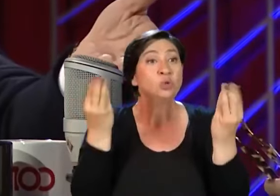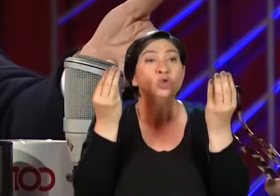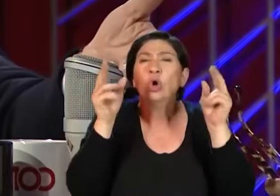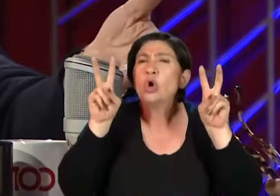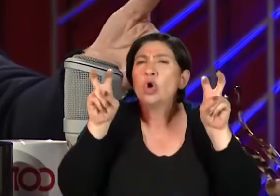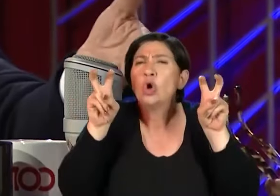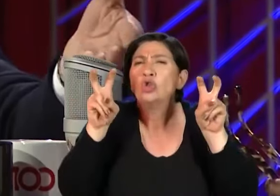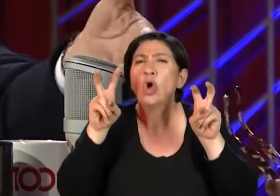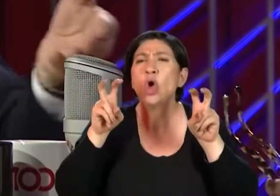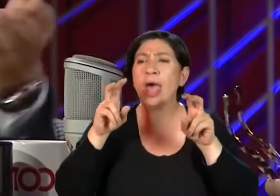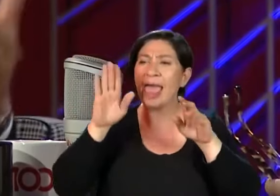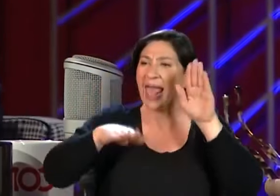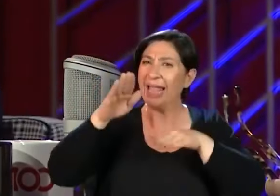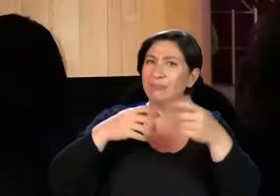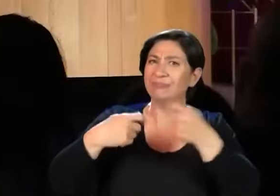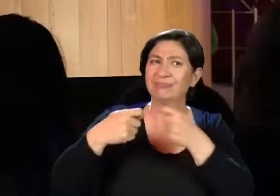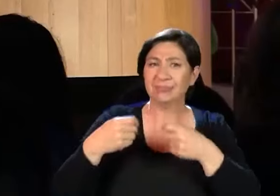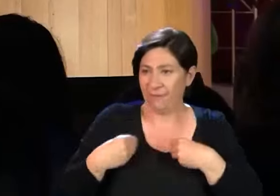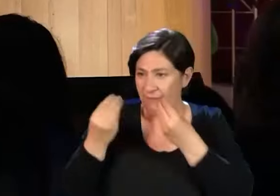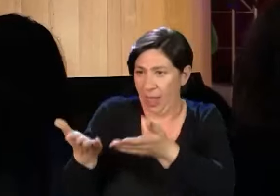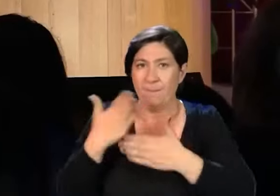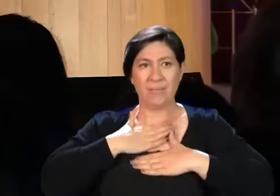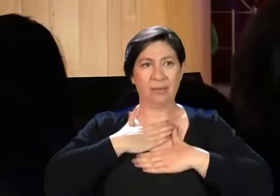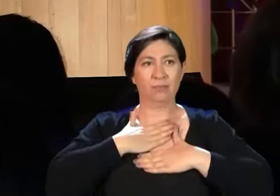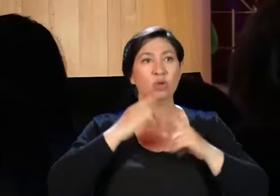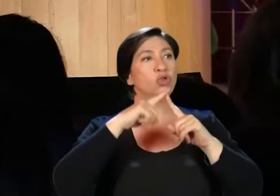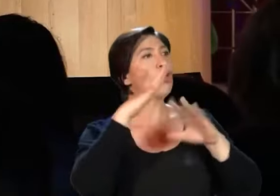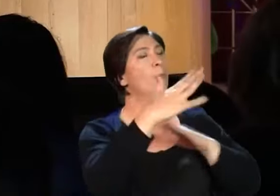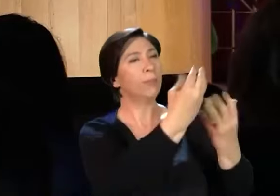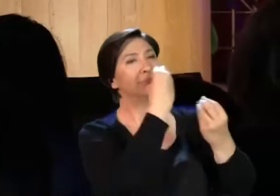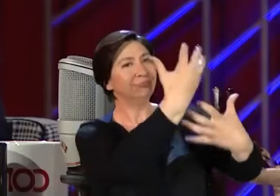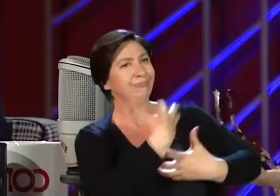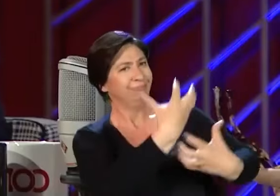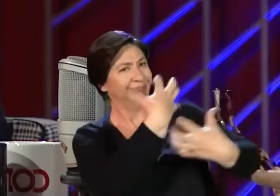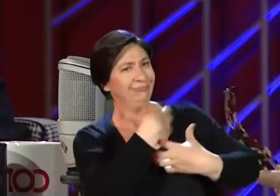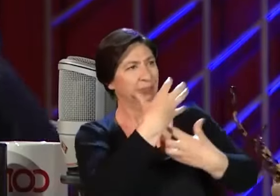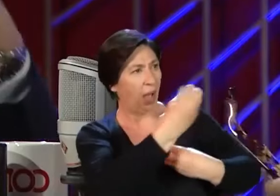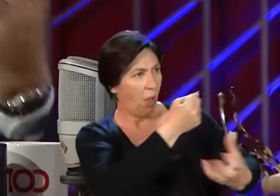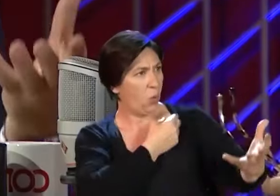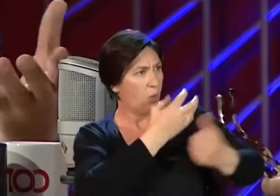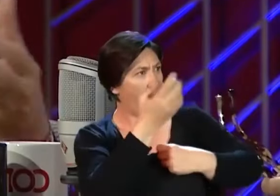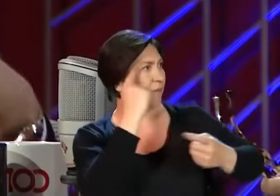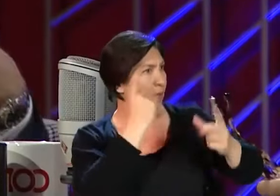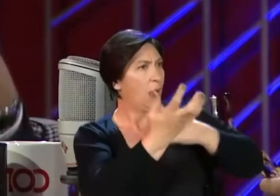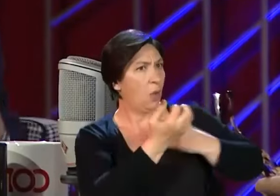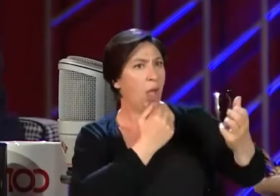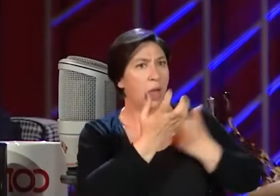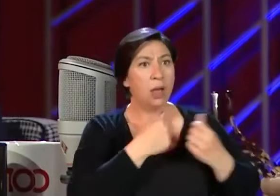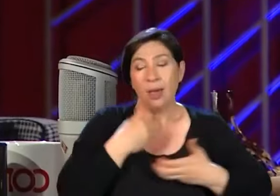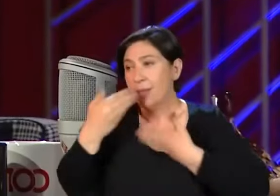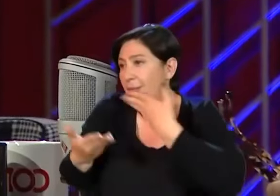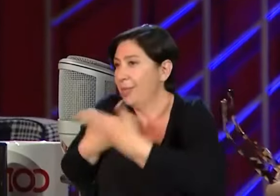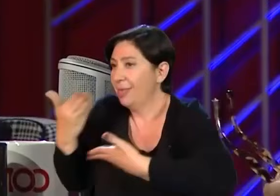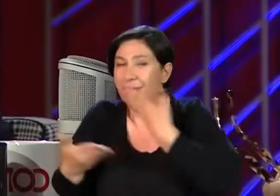konuyu ajansın önüne belki servis eden benim. Çünkü toplumdan ben besleniyorum. Evet, doğru. Ben alıyorum. Bizzat sokaktan. Aynen öyle, onlara